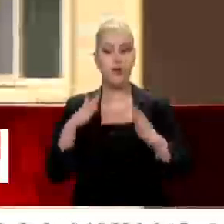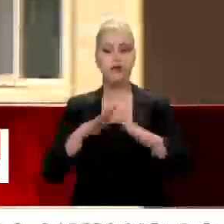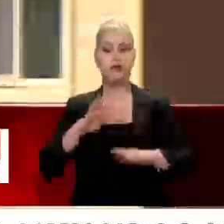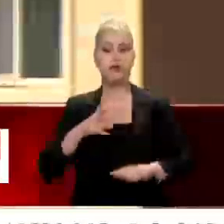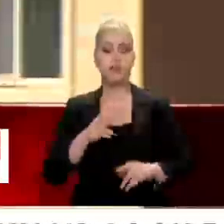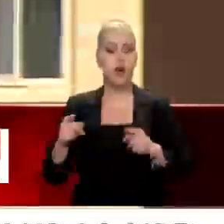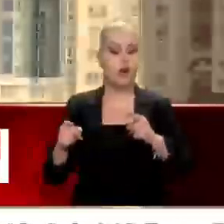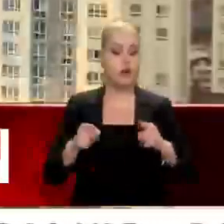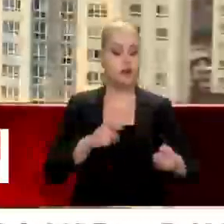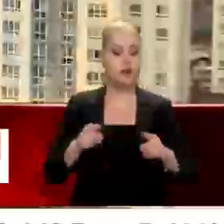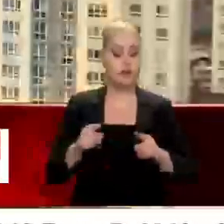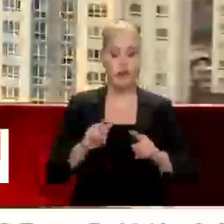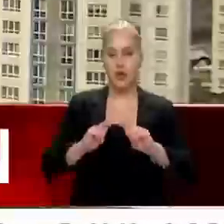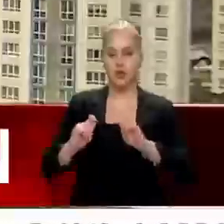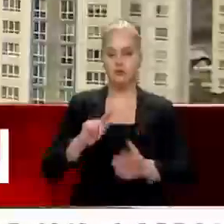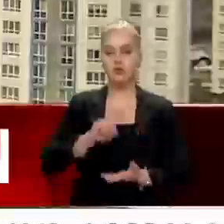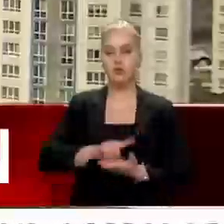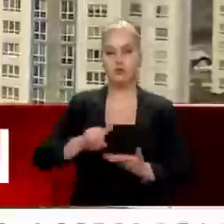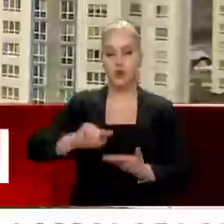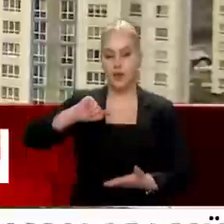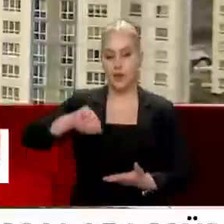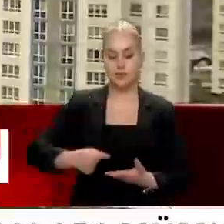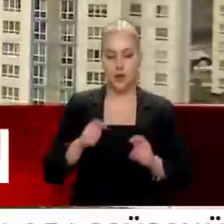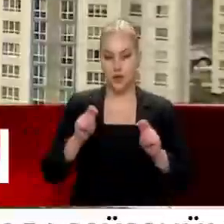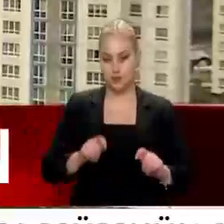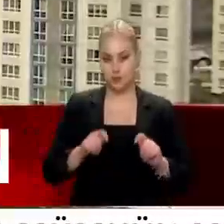sahibi arasında ödünç sözleşmesi imzalanacak.